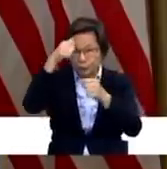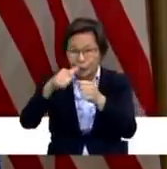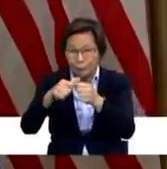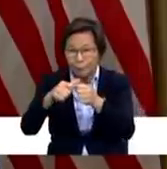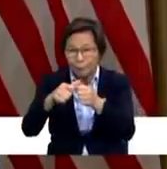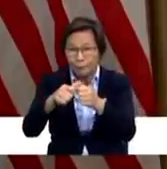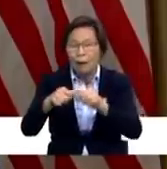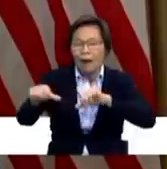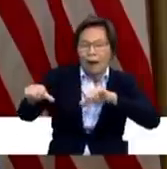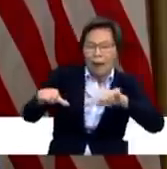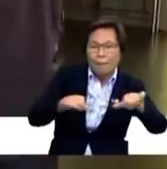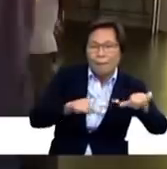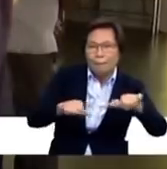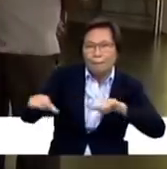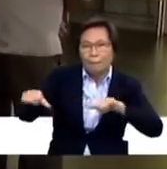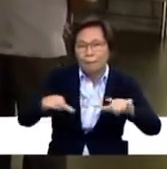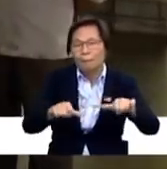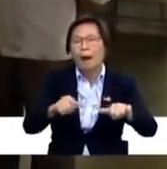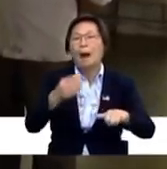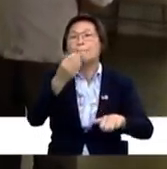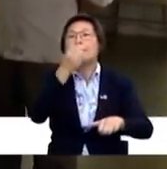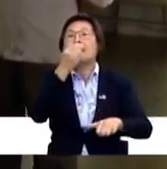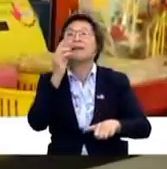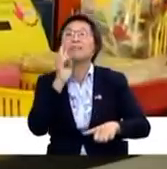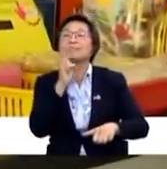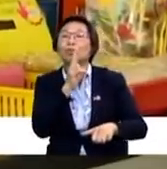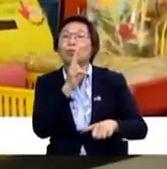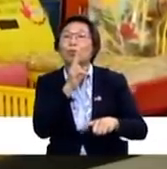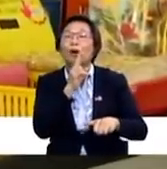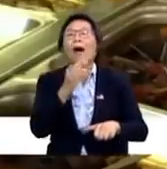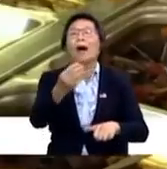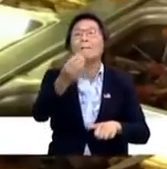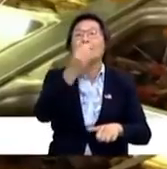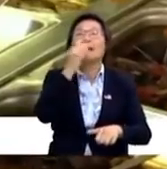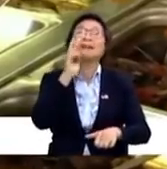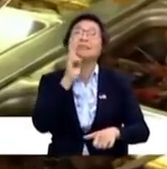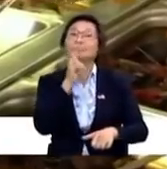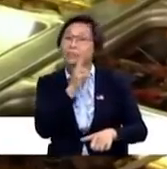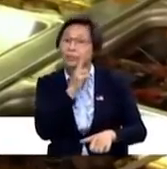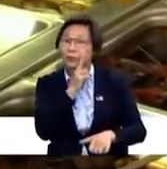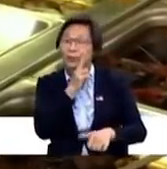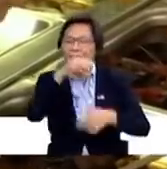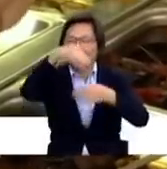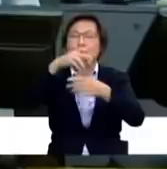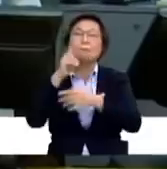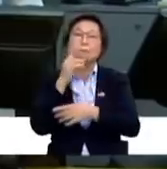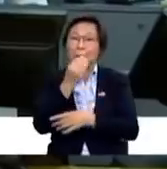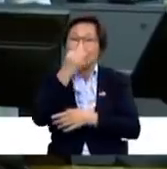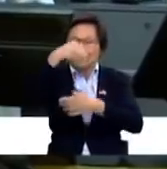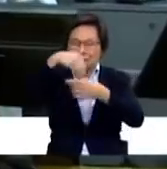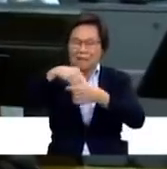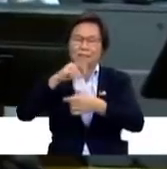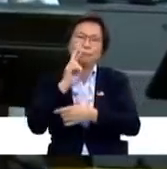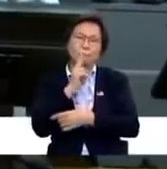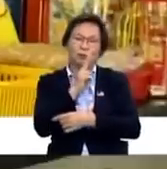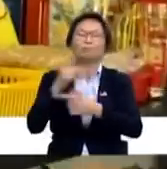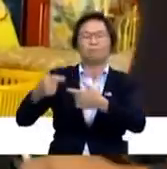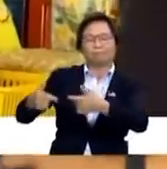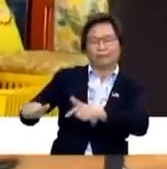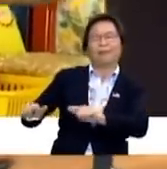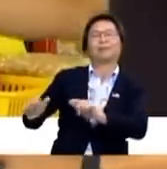yaitu activity dingin Oh ya tuh makan di dalam restoran ini